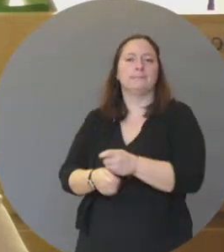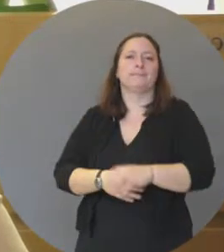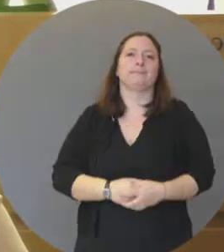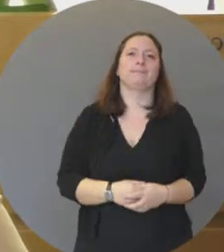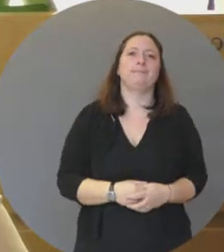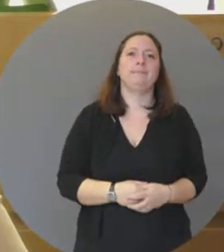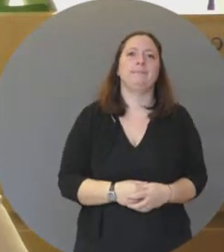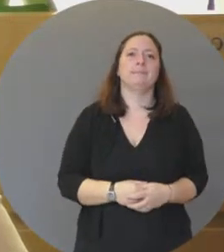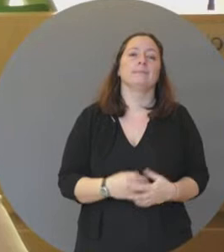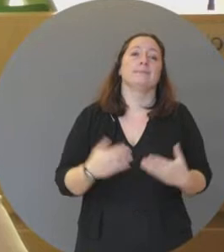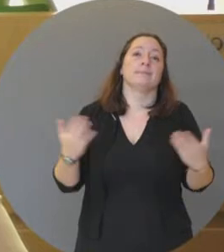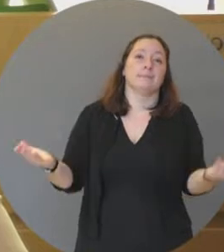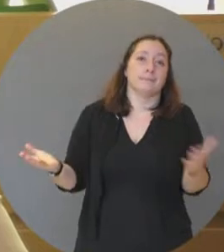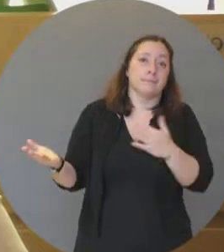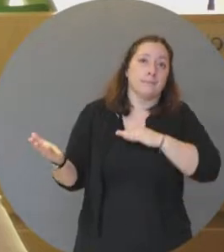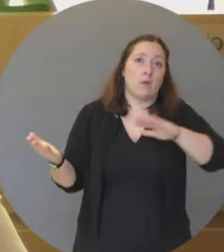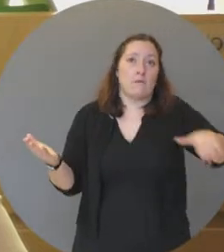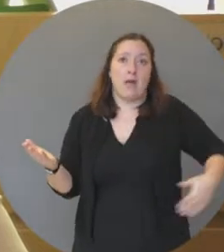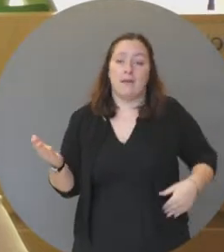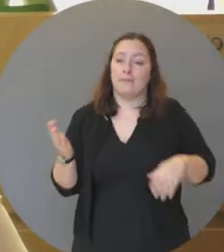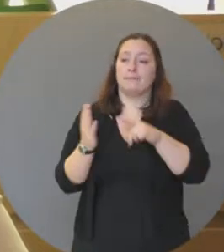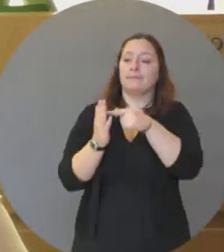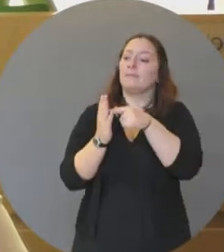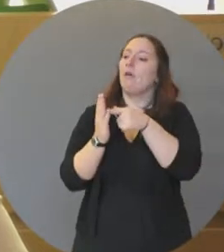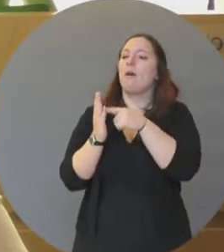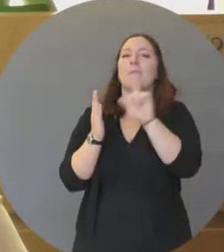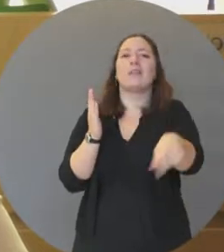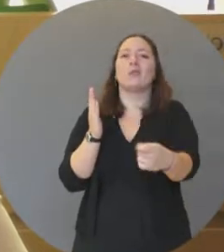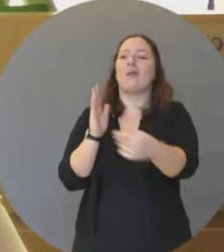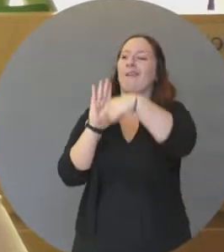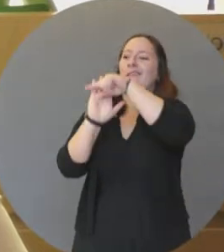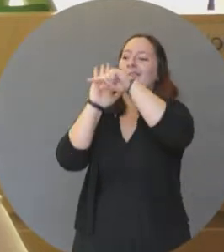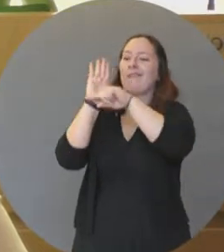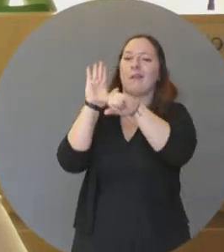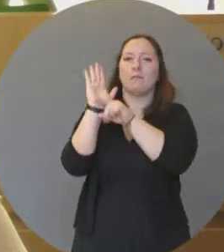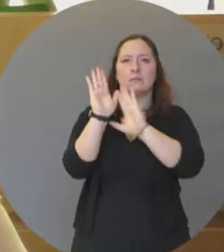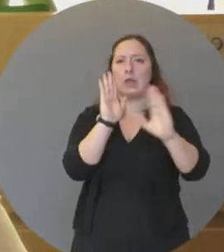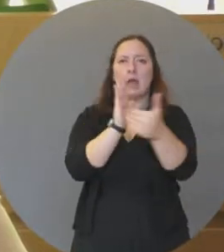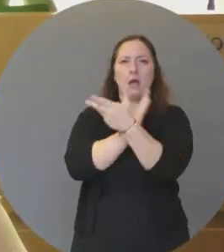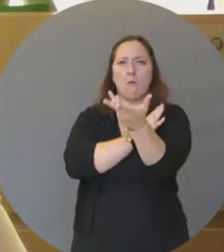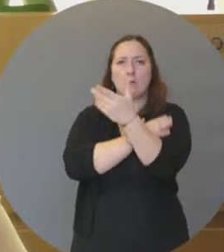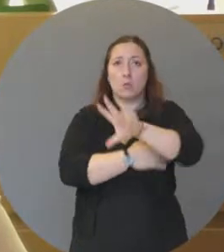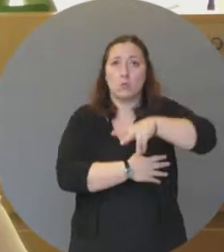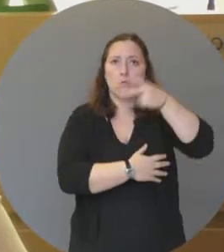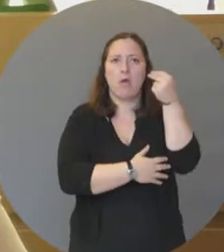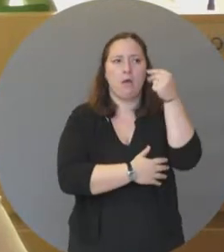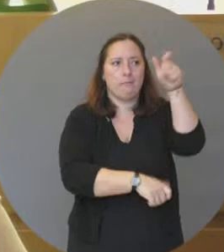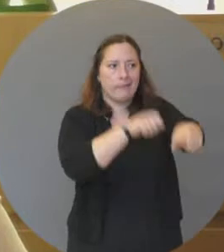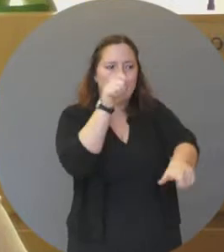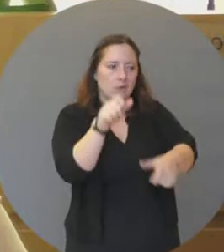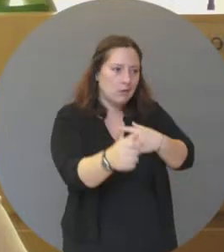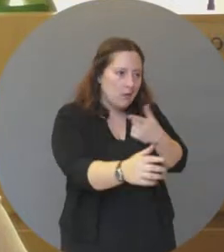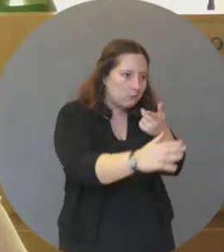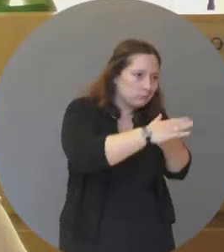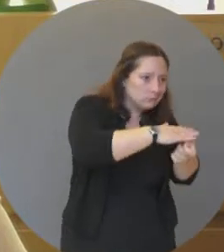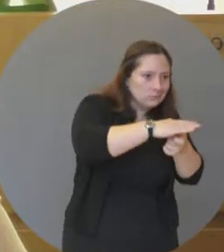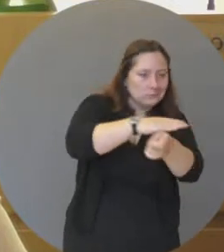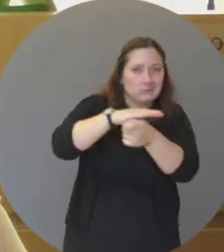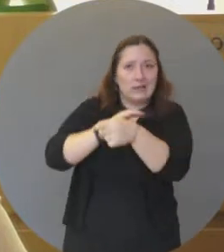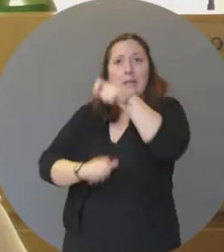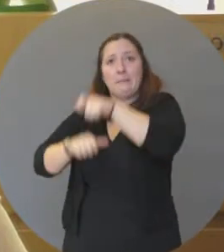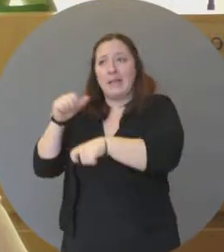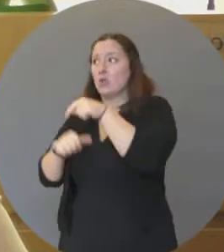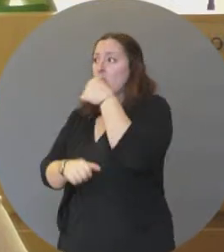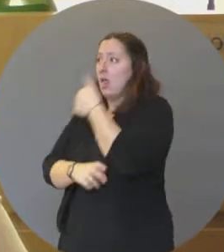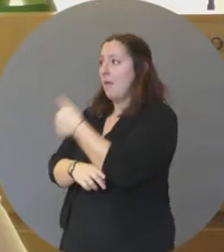tous ces dispositifs il y a des hommes et des femmes des équipes qui organisent ces solidarités au quotidien à partir d'un engagement exemplaire et